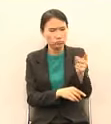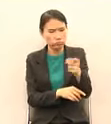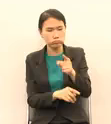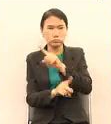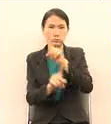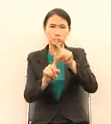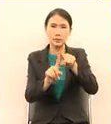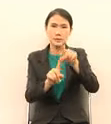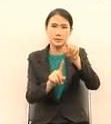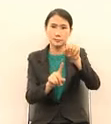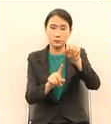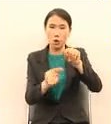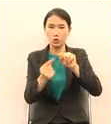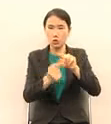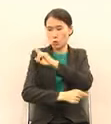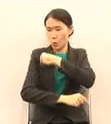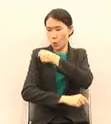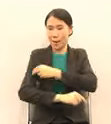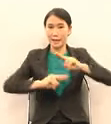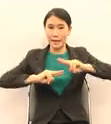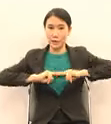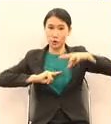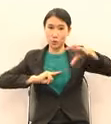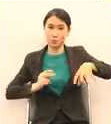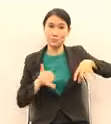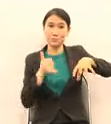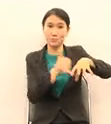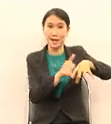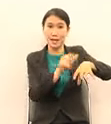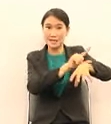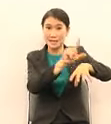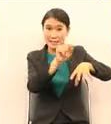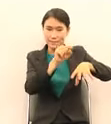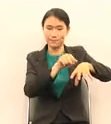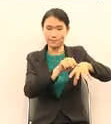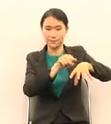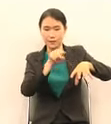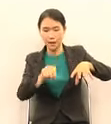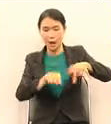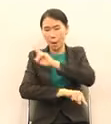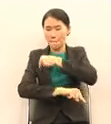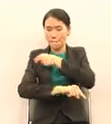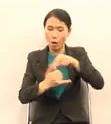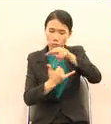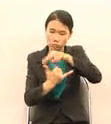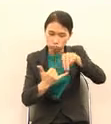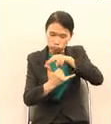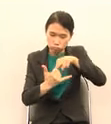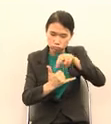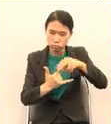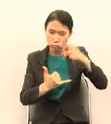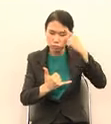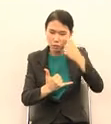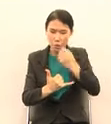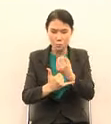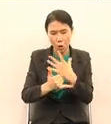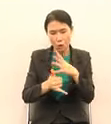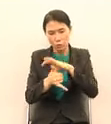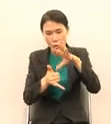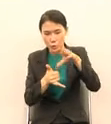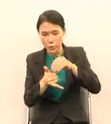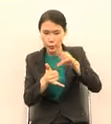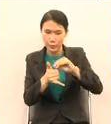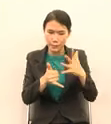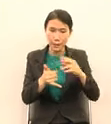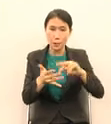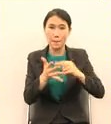รักษาที่โรงพยาบาลเอกชนนะแล้วเสร็จแล้วเนี่ยผลแลบเขาได้หลังจากนั้นก็ผลแลบก็ได้โอเค